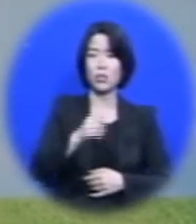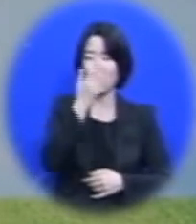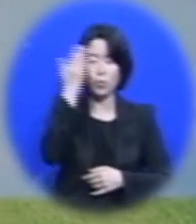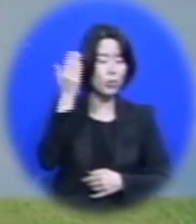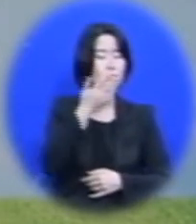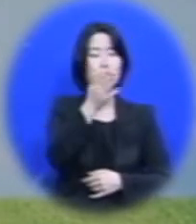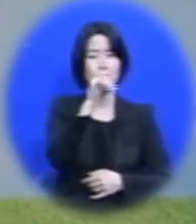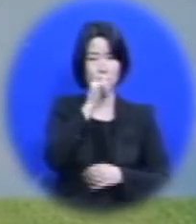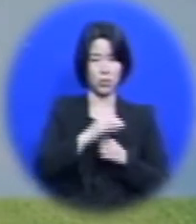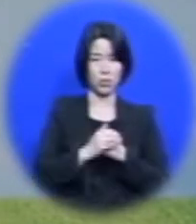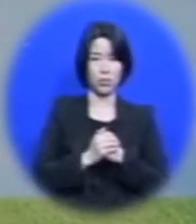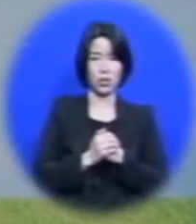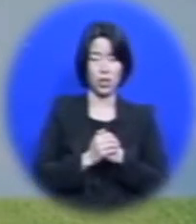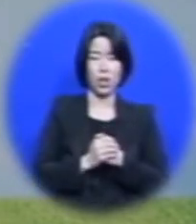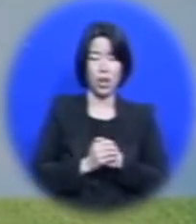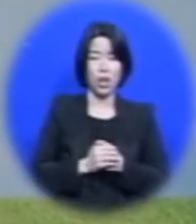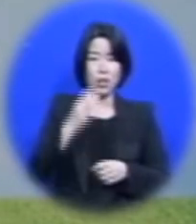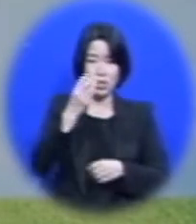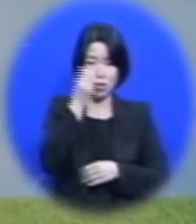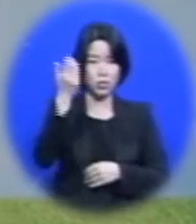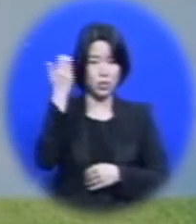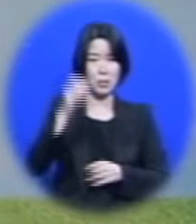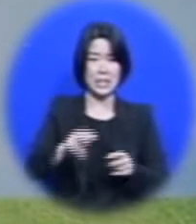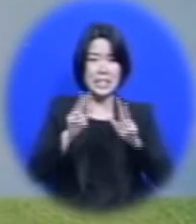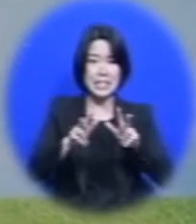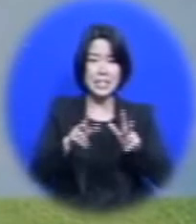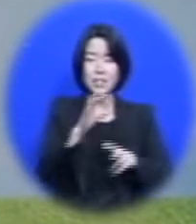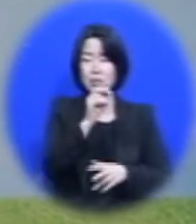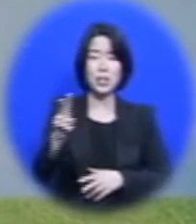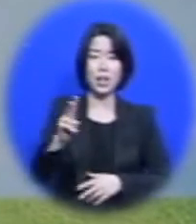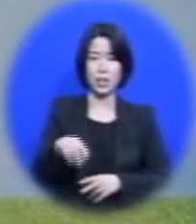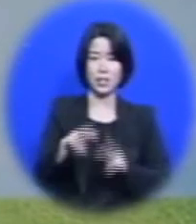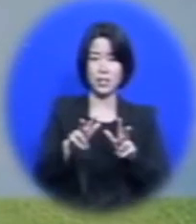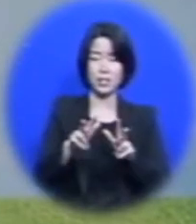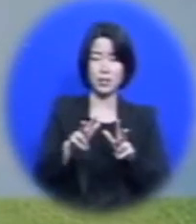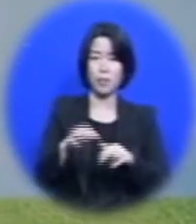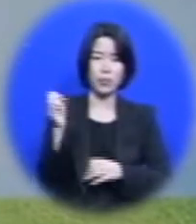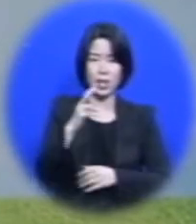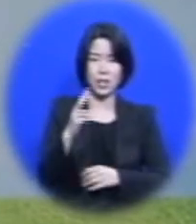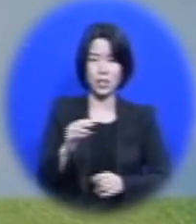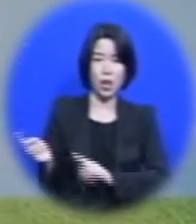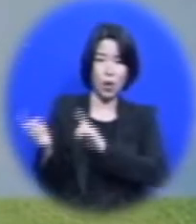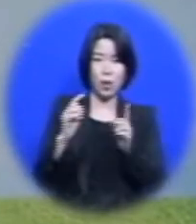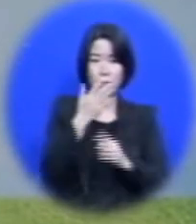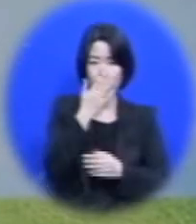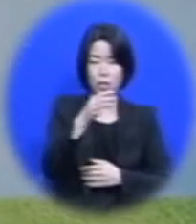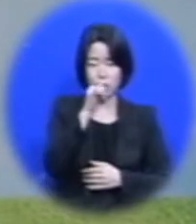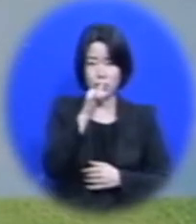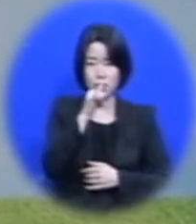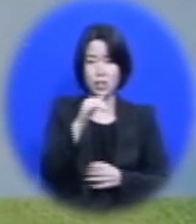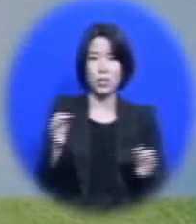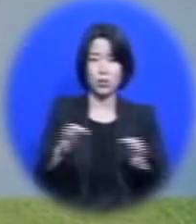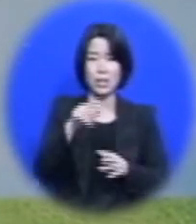있습니다. 성령님께서 지금이야. 너가 다시 회복할 수 있는 때는